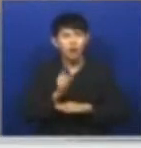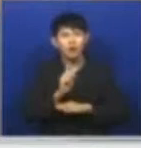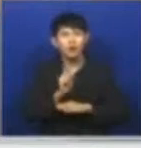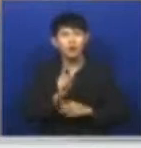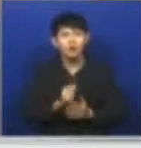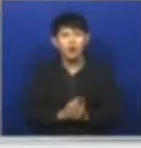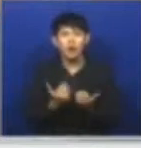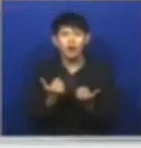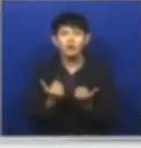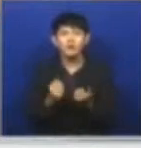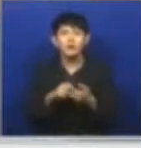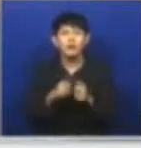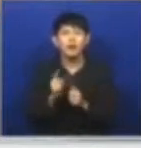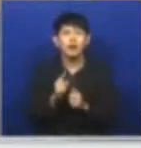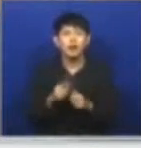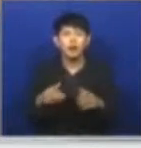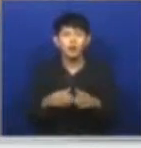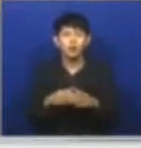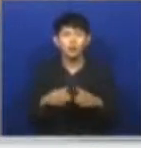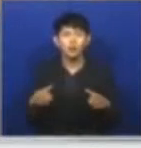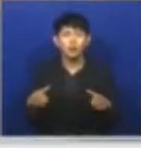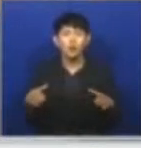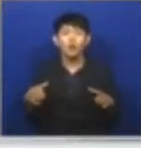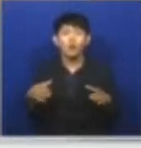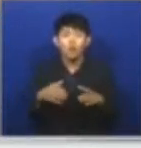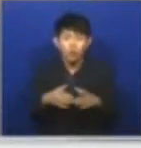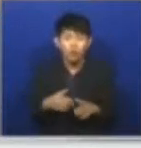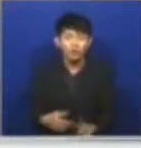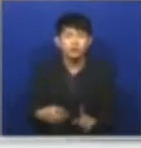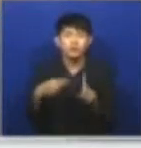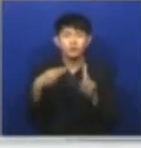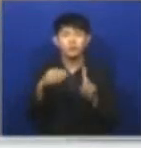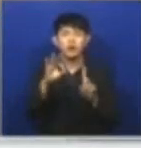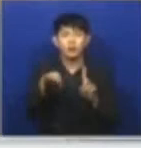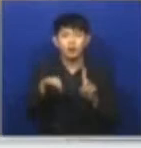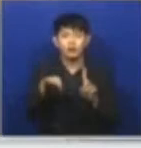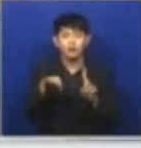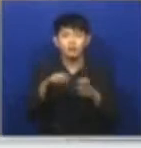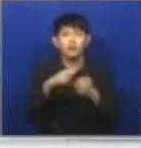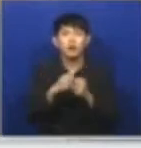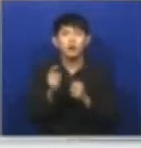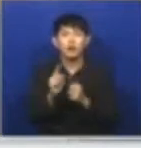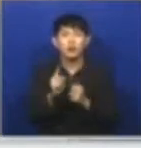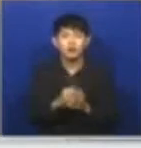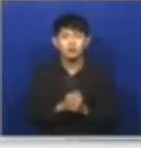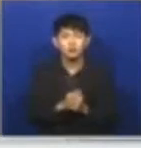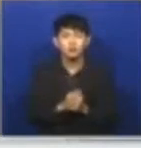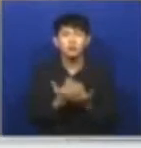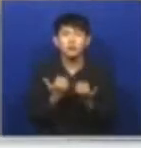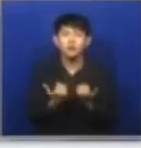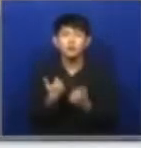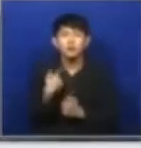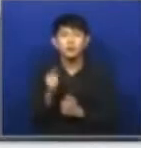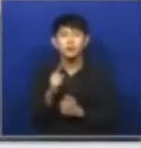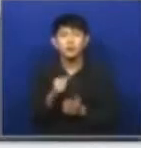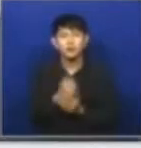วันนี้ถูกลดกำลังลงเหลือ 19,000 เศษนี่คืออะไรกรณีเกิดวิพากษ์เขาพยหารท